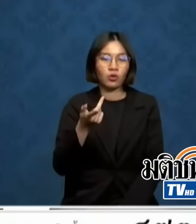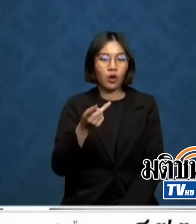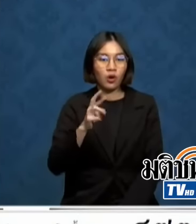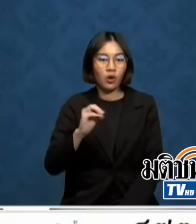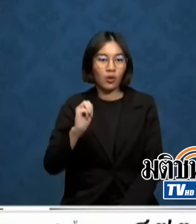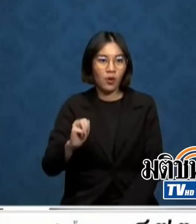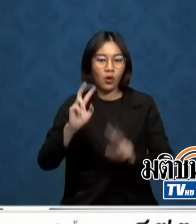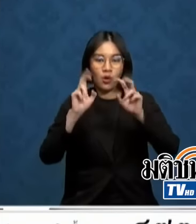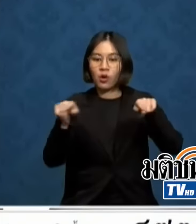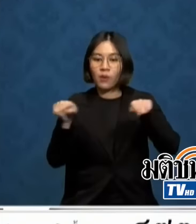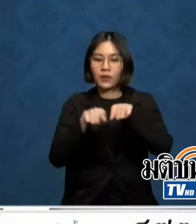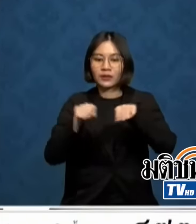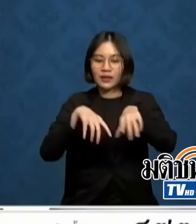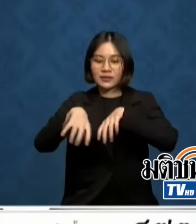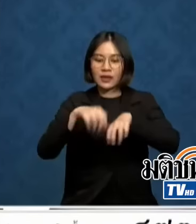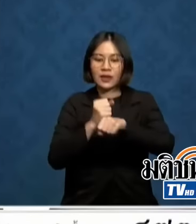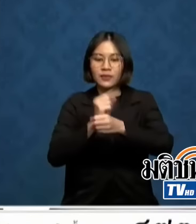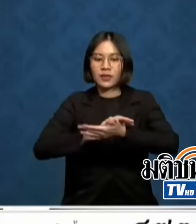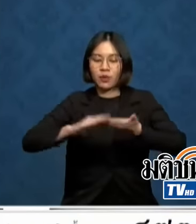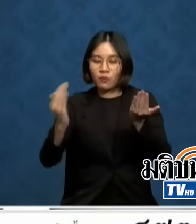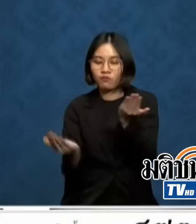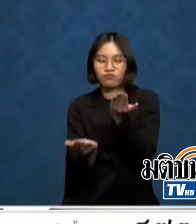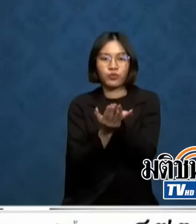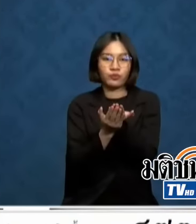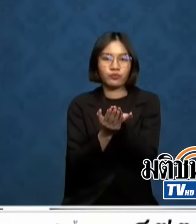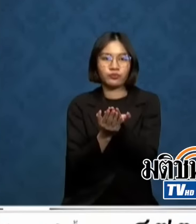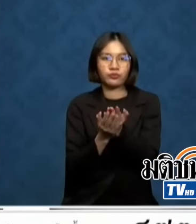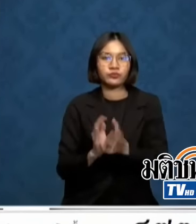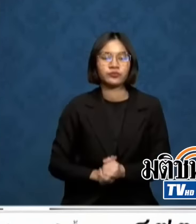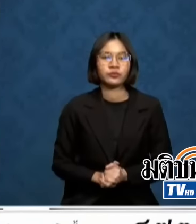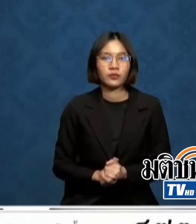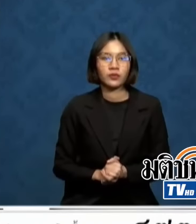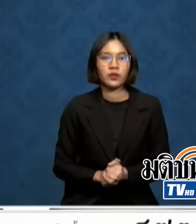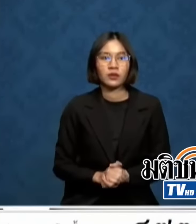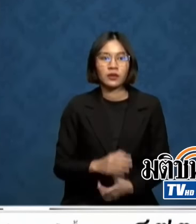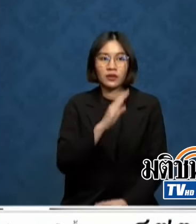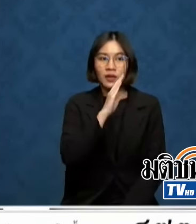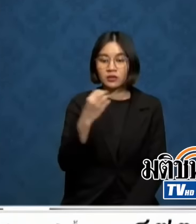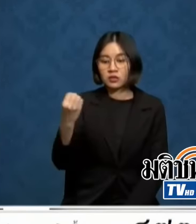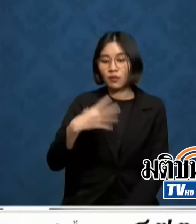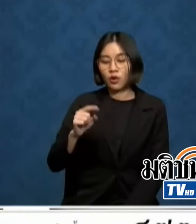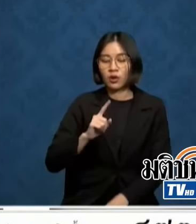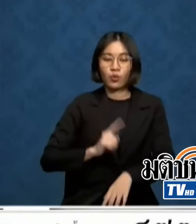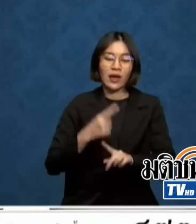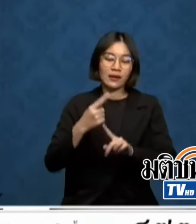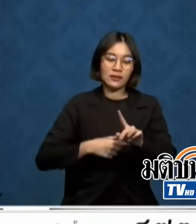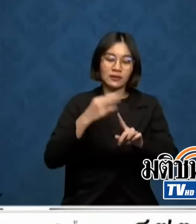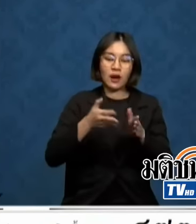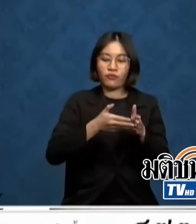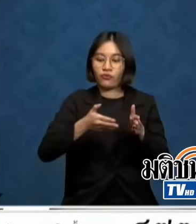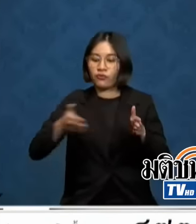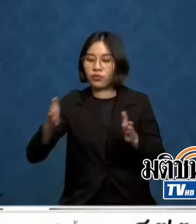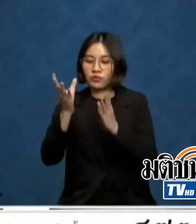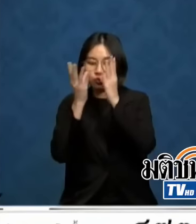รัฐมนตรีในหัวข้อเดียวกันถูกจัดทำเสร็จเรียบร้อยพอดีถ้าท่านจะอ้างว่าต้องใช้เวลาไปกว่า 9เดือนเพื่อจะ